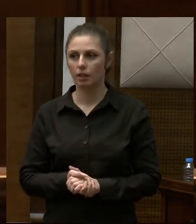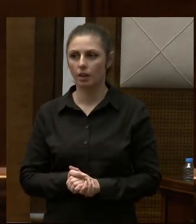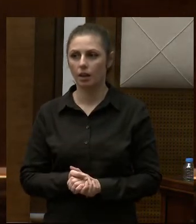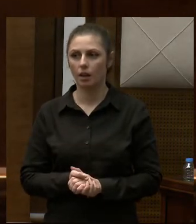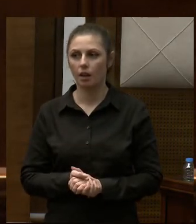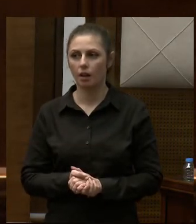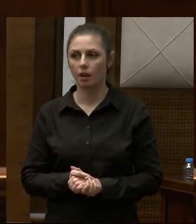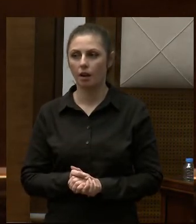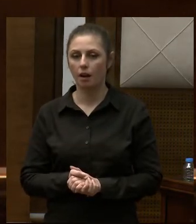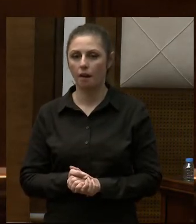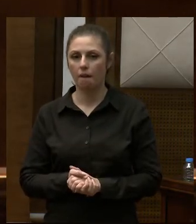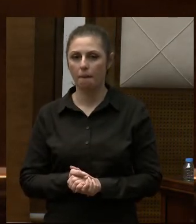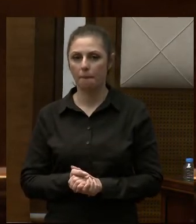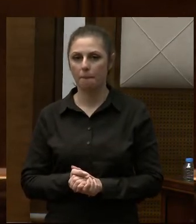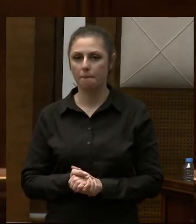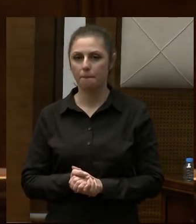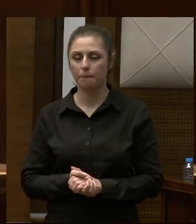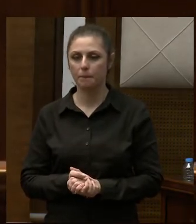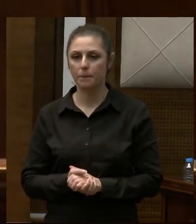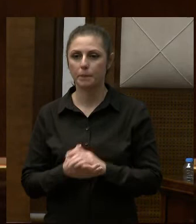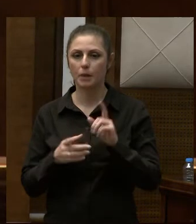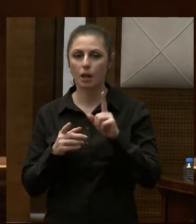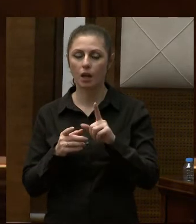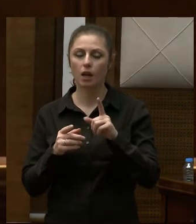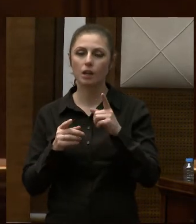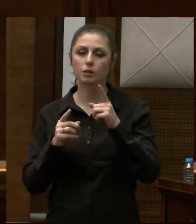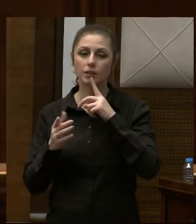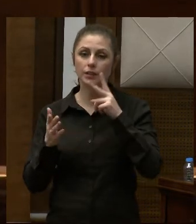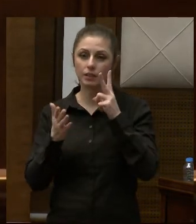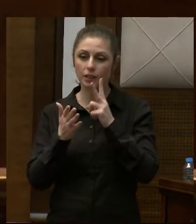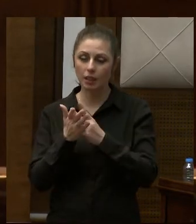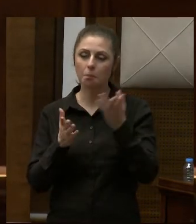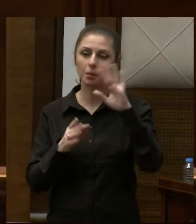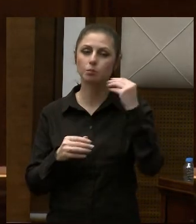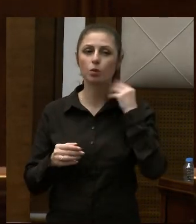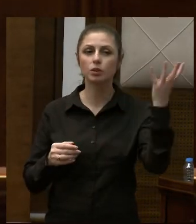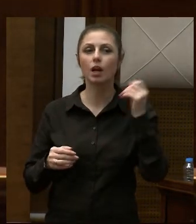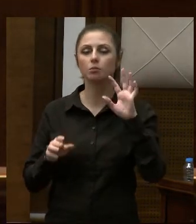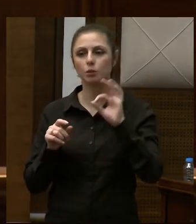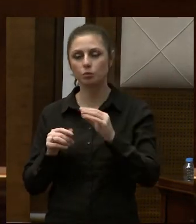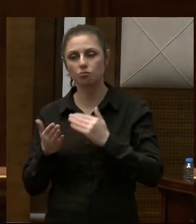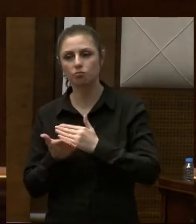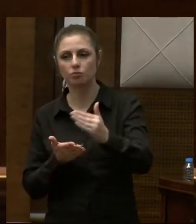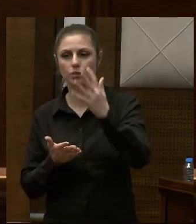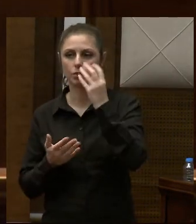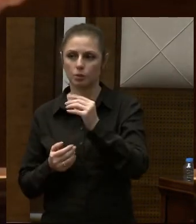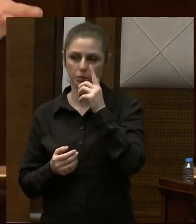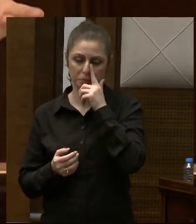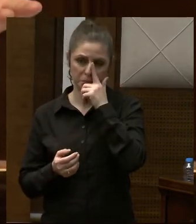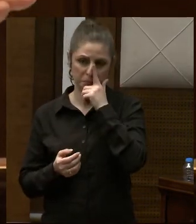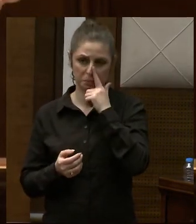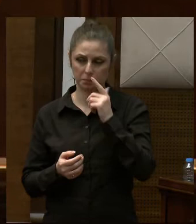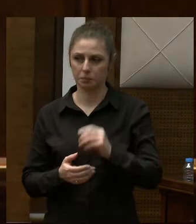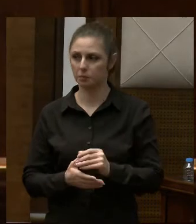verdiğimiz, daha doğrusu borçlanma kararını kullanmadan bu işi çözerler ama yılın başında alalım ki biz hızlı yürümemiz lazım. Seçim dönemine